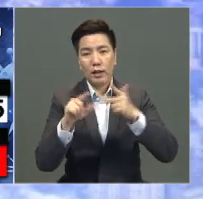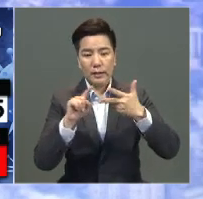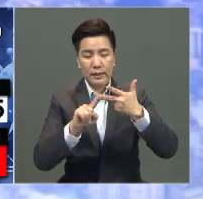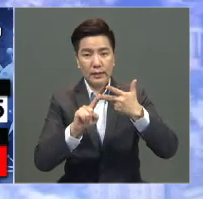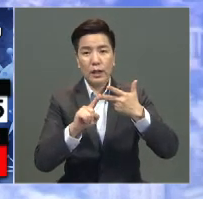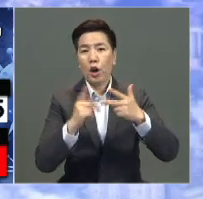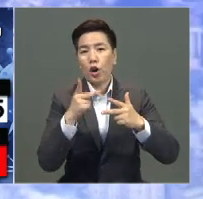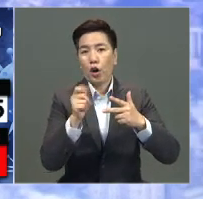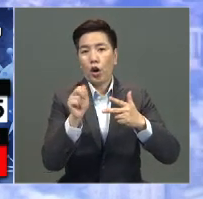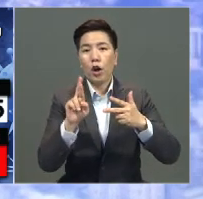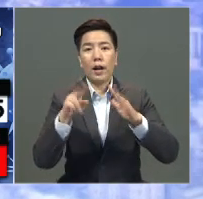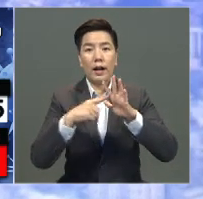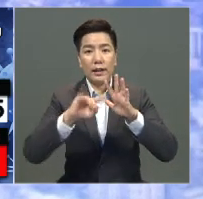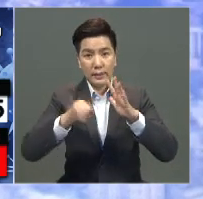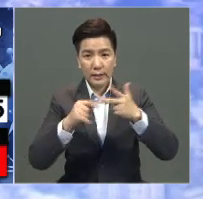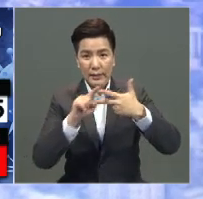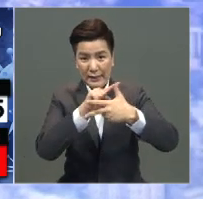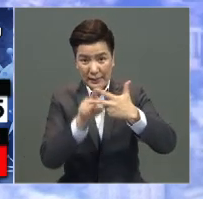นะครับแล้วก็โรงแรมคอนราดนะครับทั้ง 110